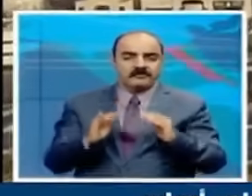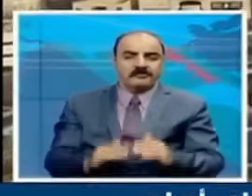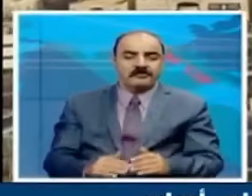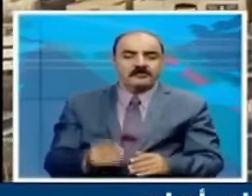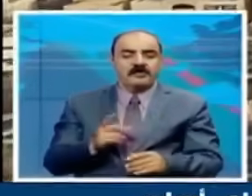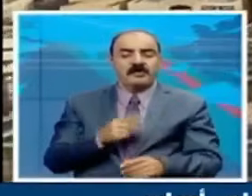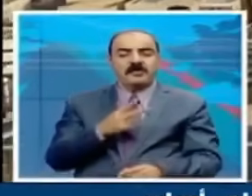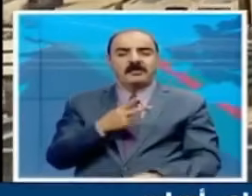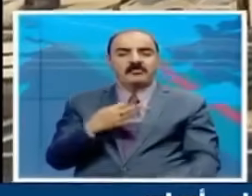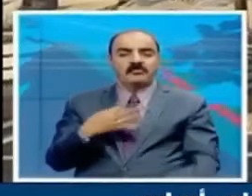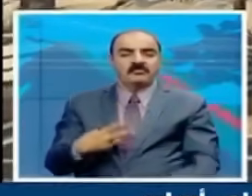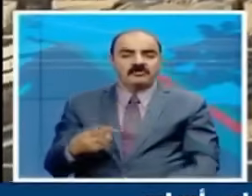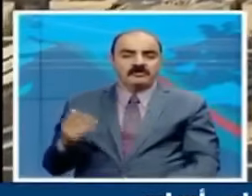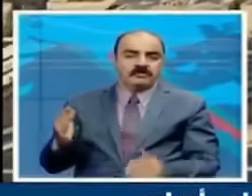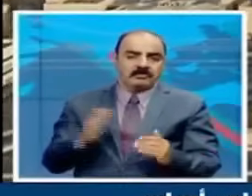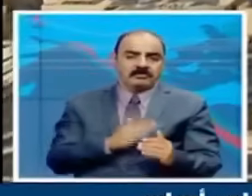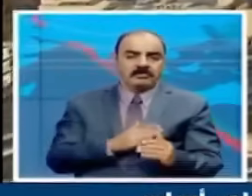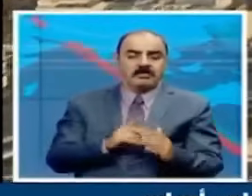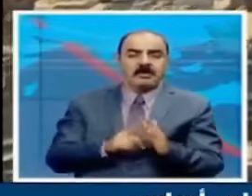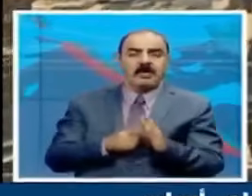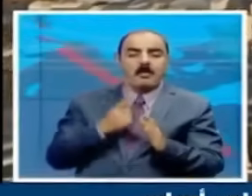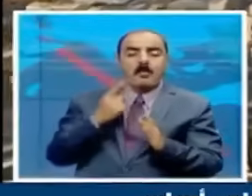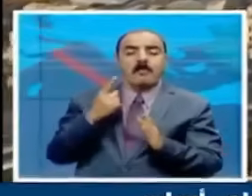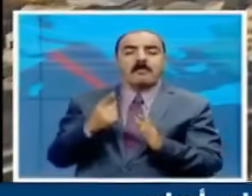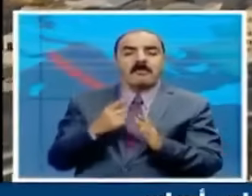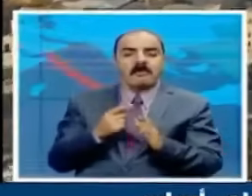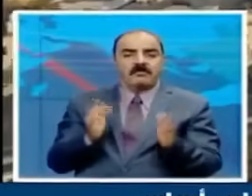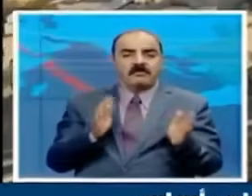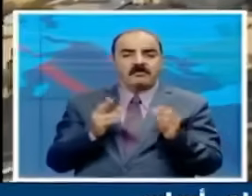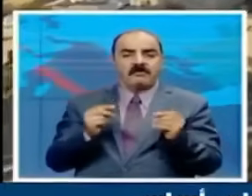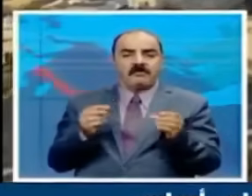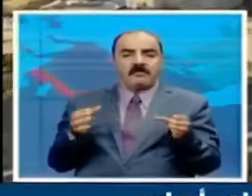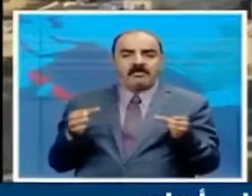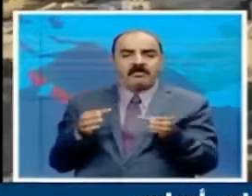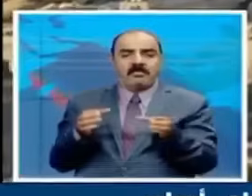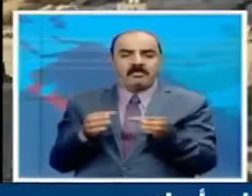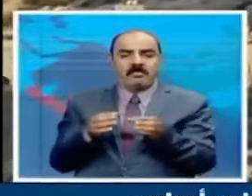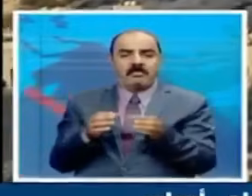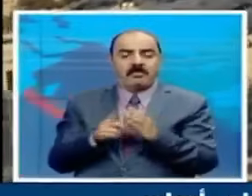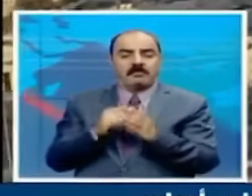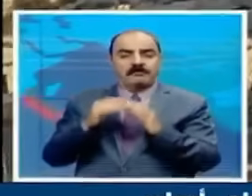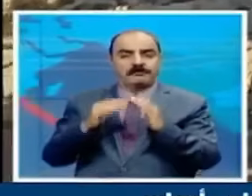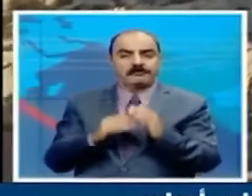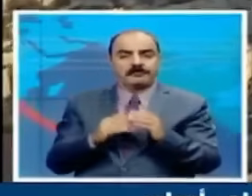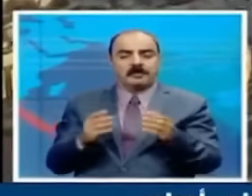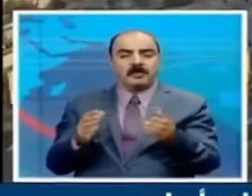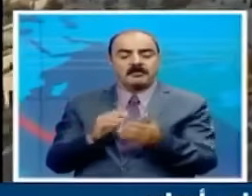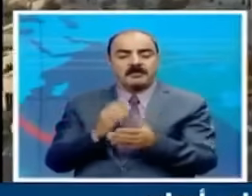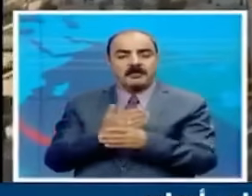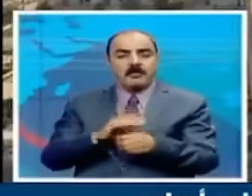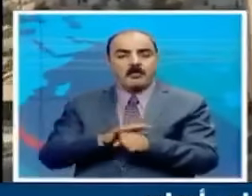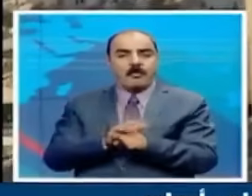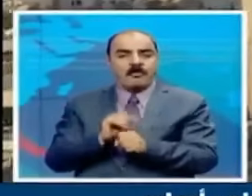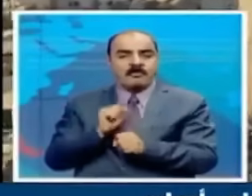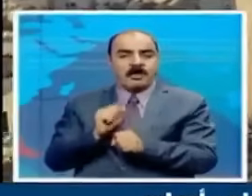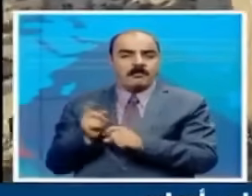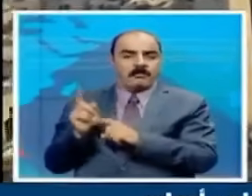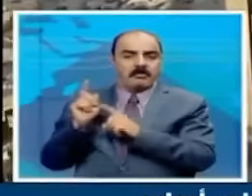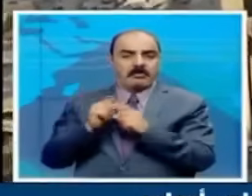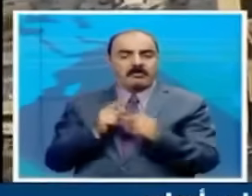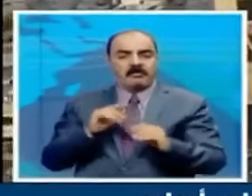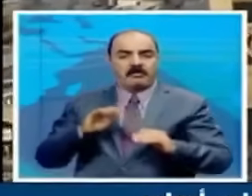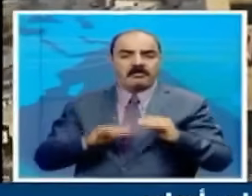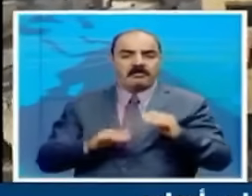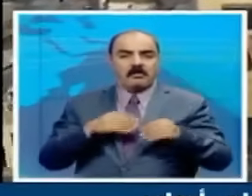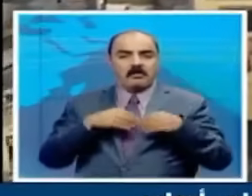4.4% في الربع الثالث من عام 2023، وهو أول انكماش فصلي له منذ جائحة كورونا،